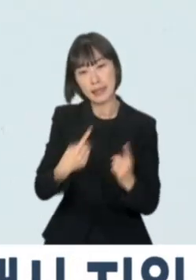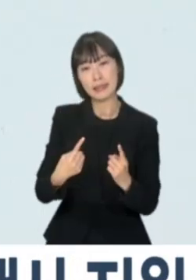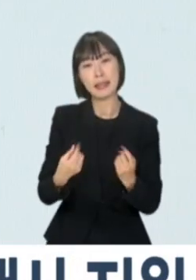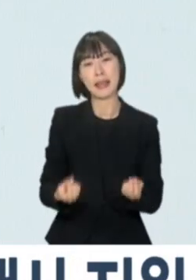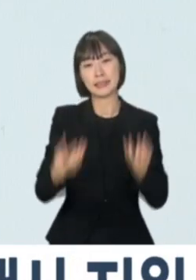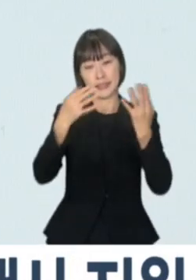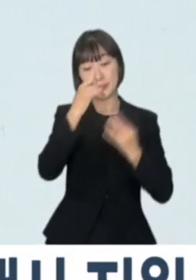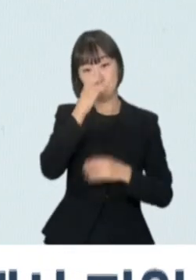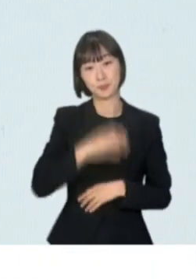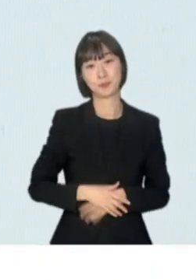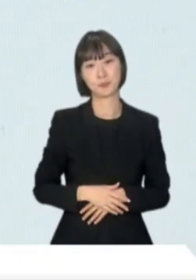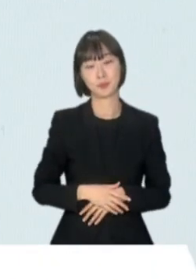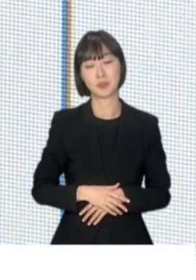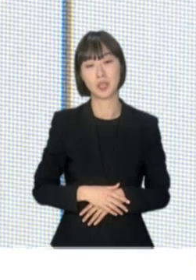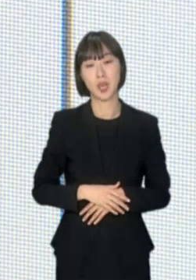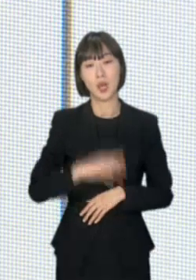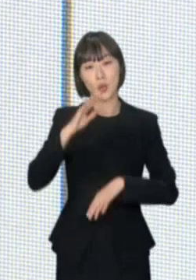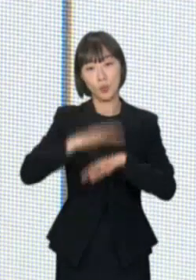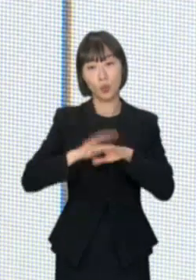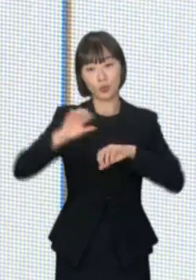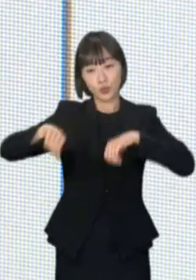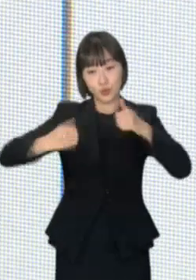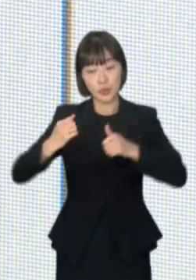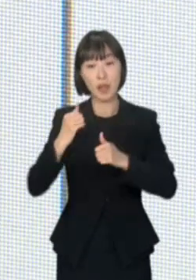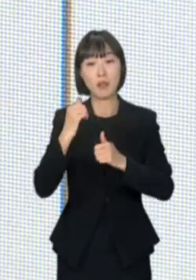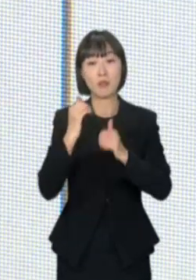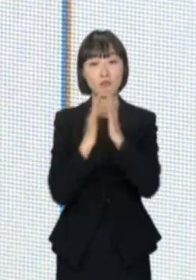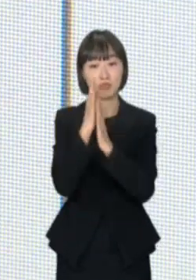우선 농림축산식품부 농축산물 할인 지원,